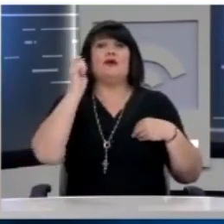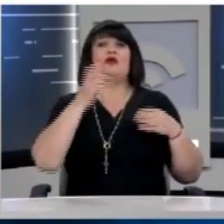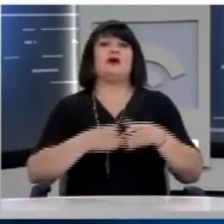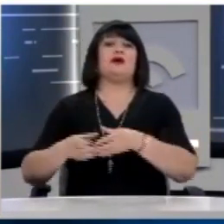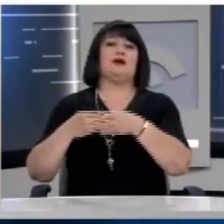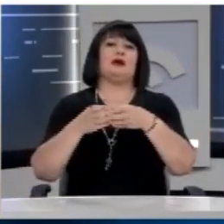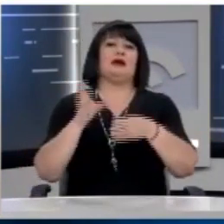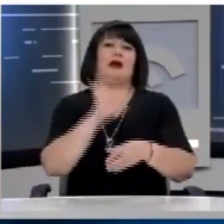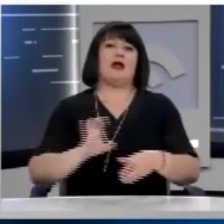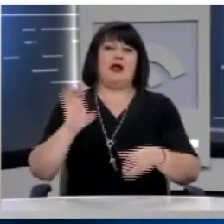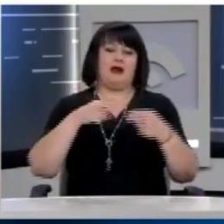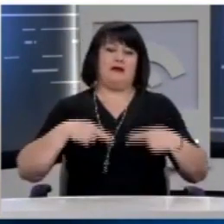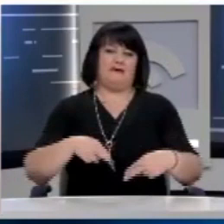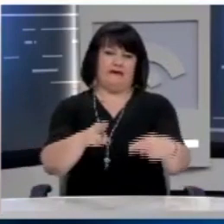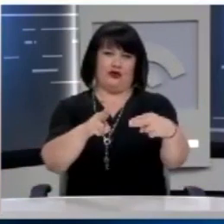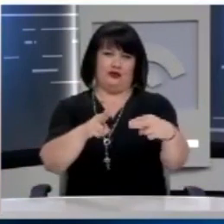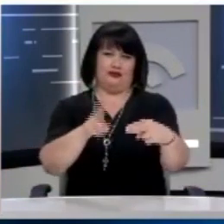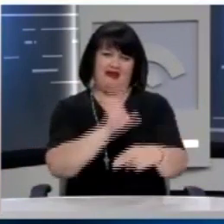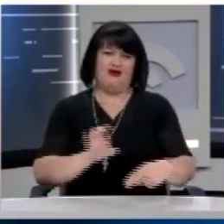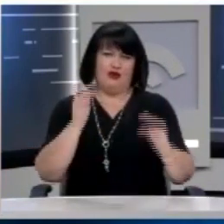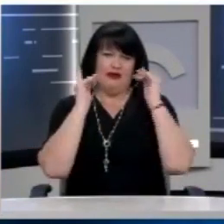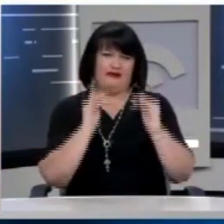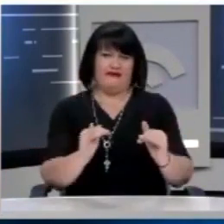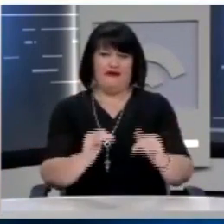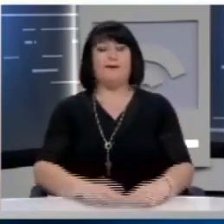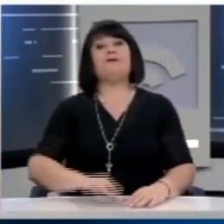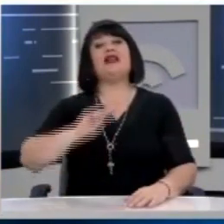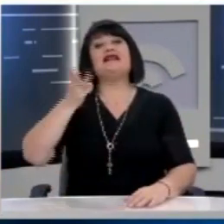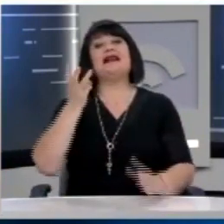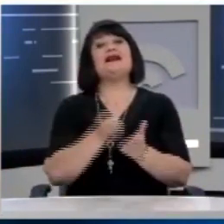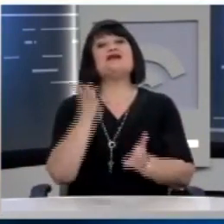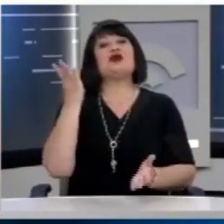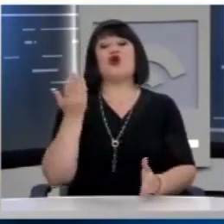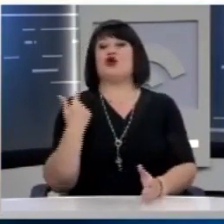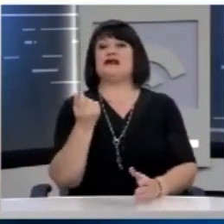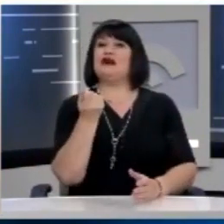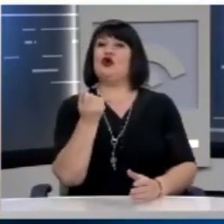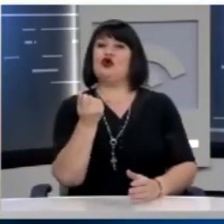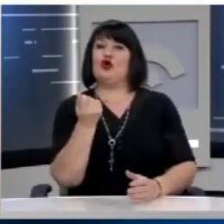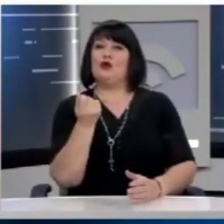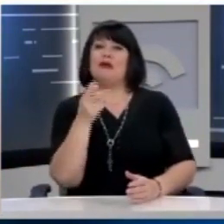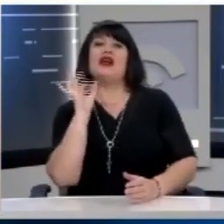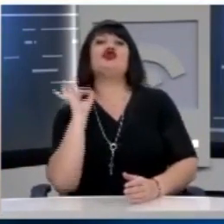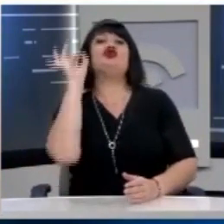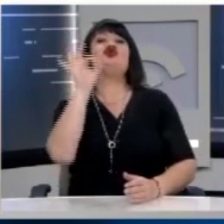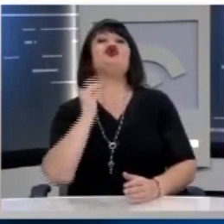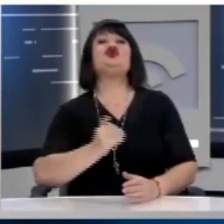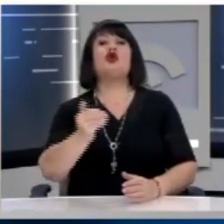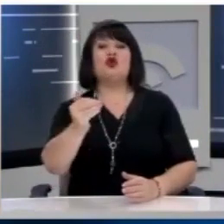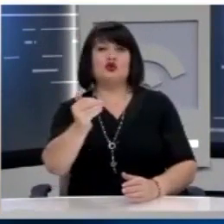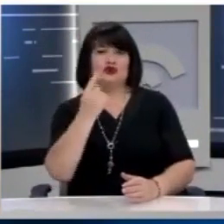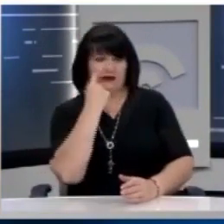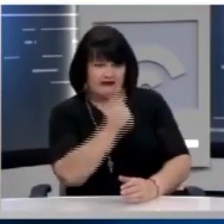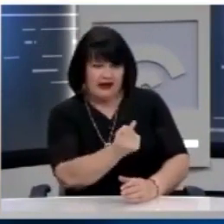του Ευρωμονόδρομου. Η τρίτη πρόσφατη αξιολόγηση ελληνικής οικονομίας καθόρισε και τους στόχους κλειδί της